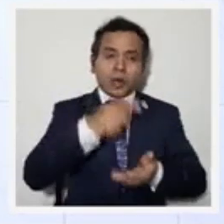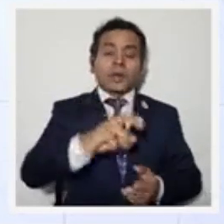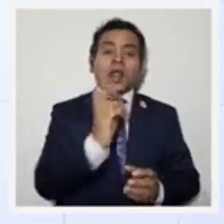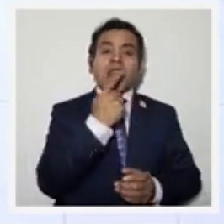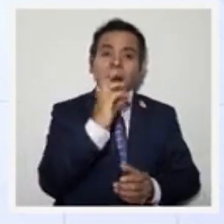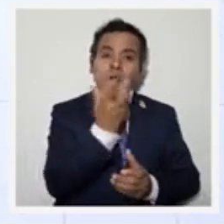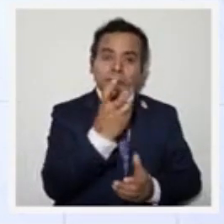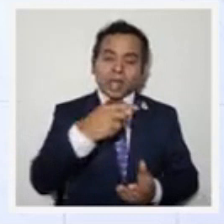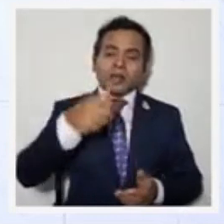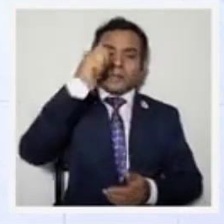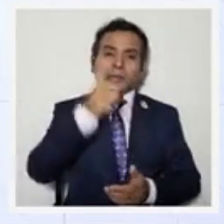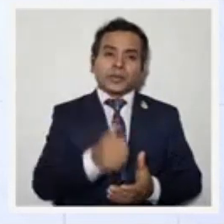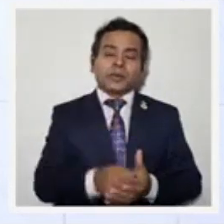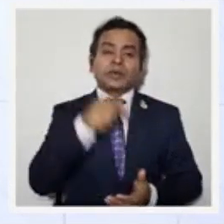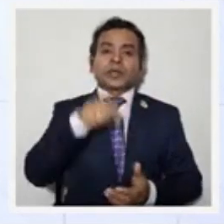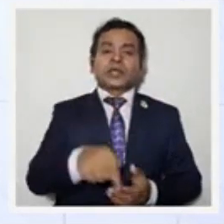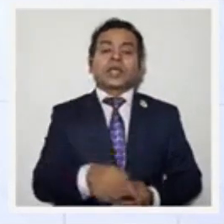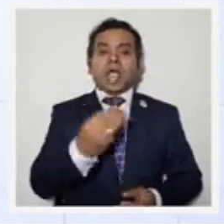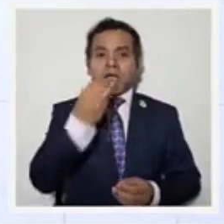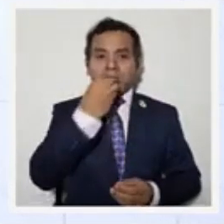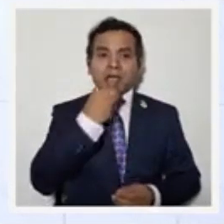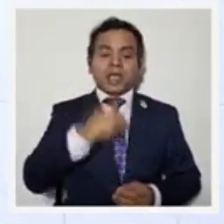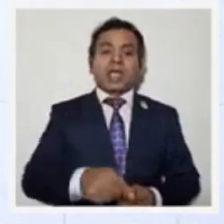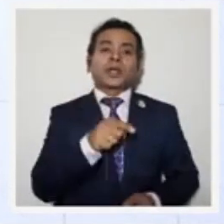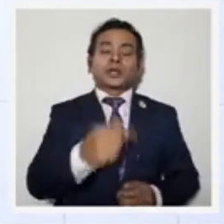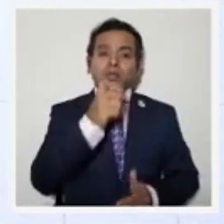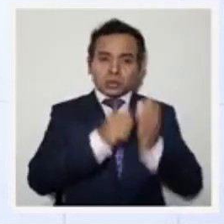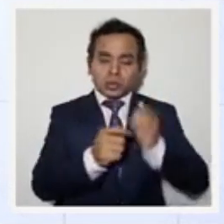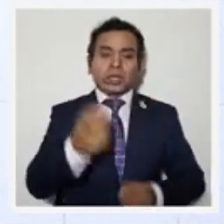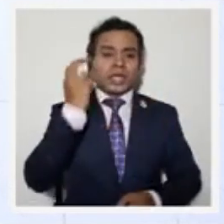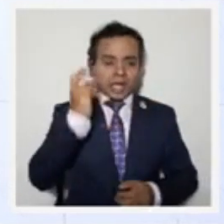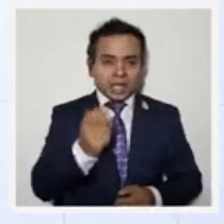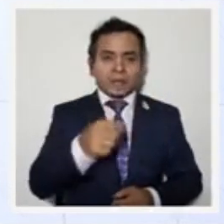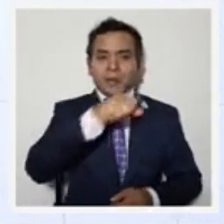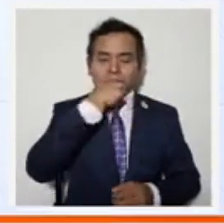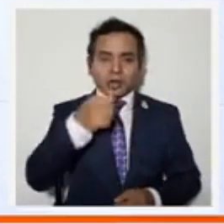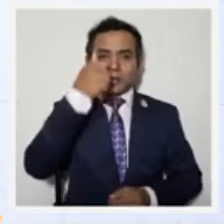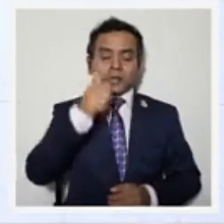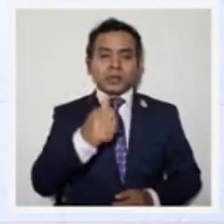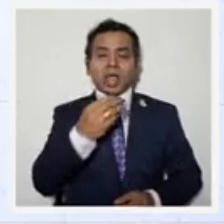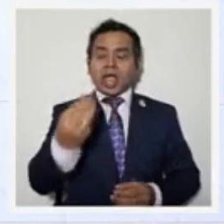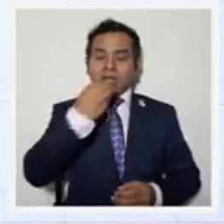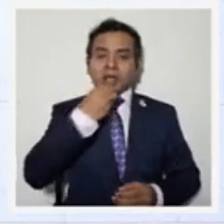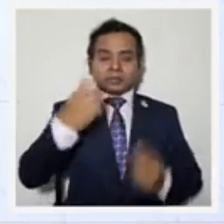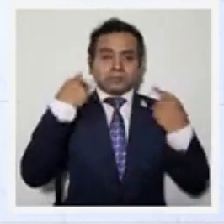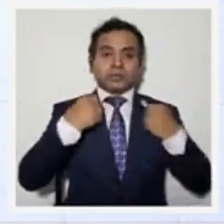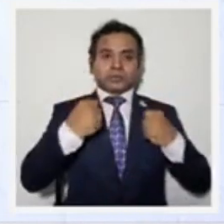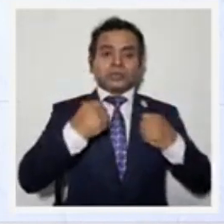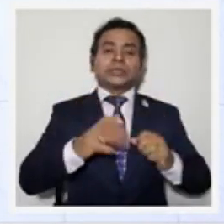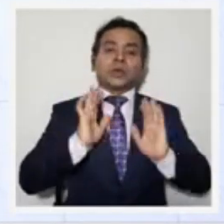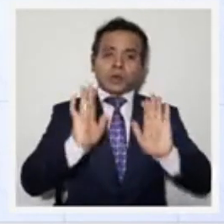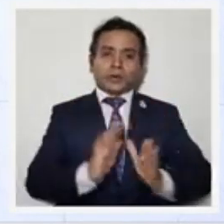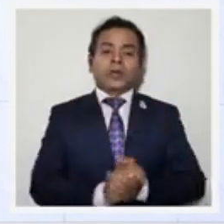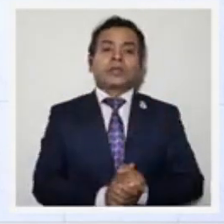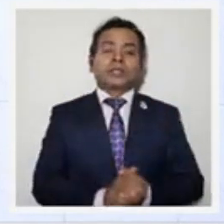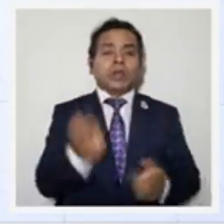খাবার, বিশেষভাবে ভিটামিন সি সমৃদ্ধ খাবার যেন আমরা এই রমজানে গ্রহণ করি এবং আমাদের ইমিউন সিস্টেম বা